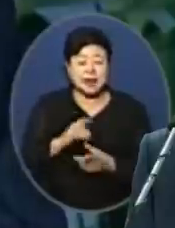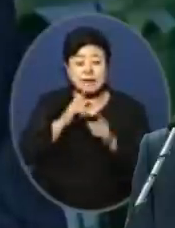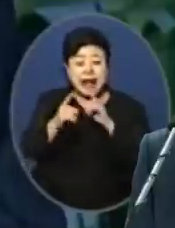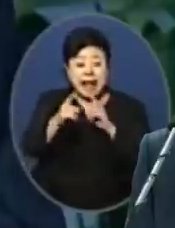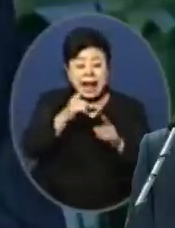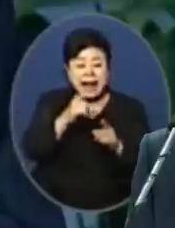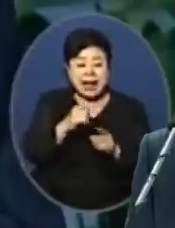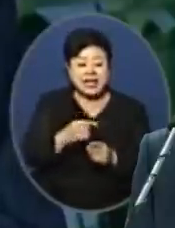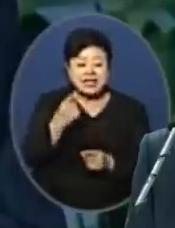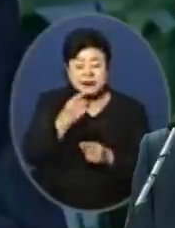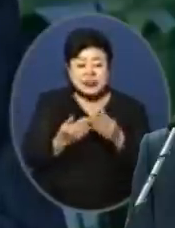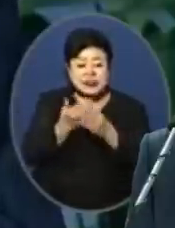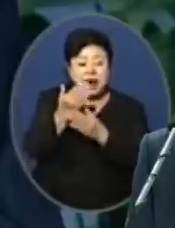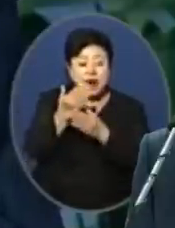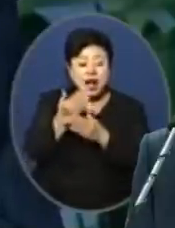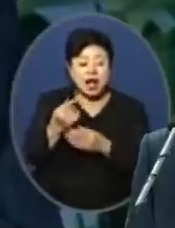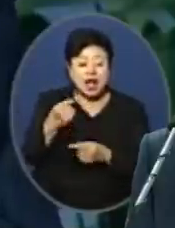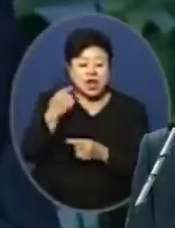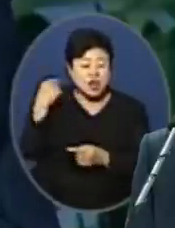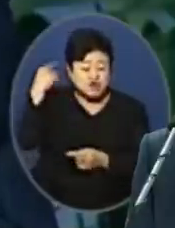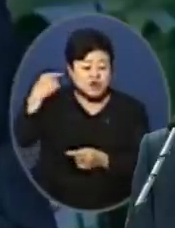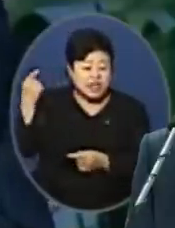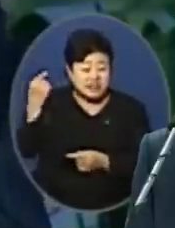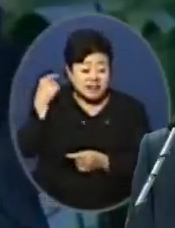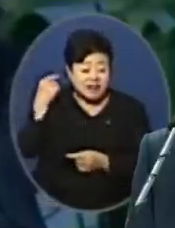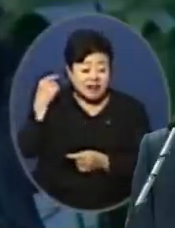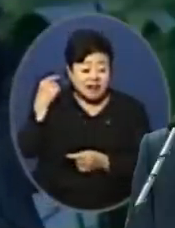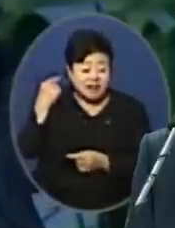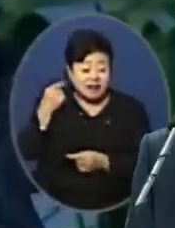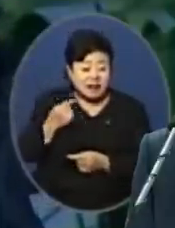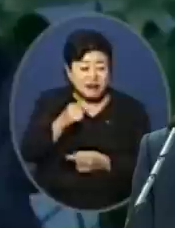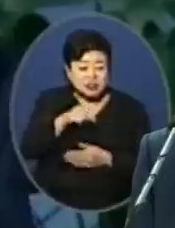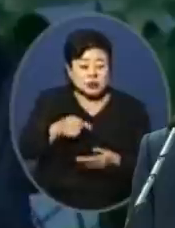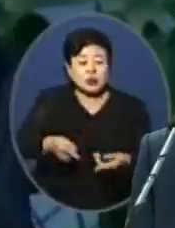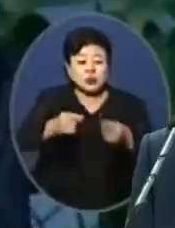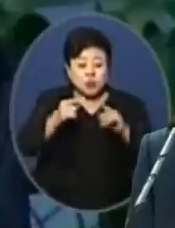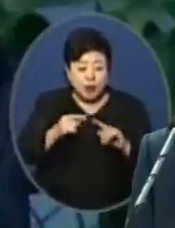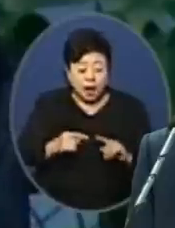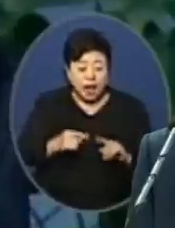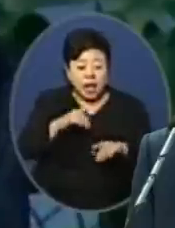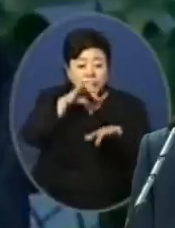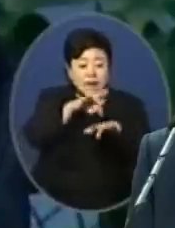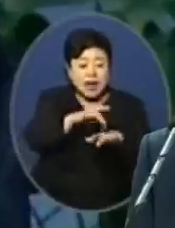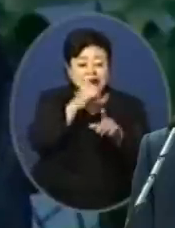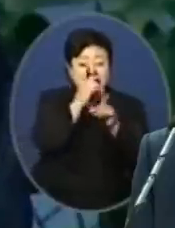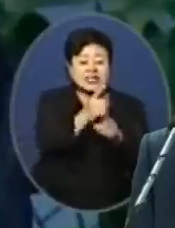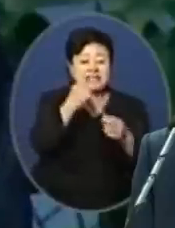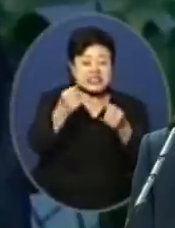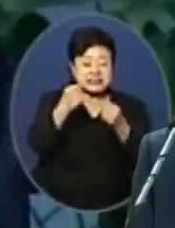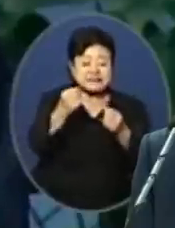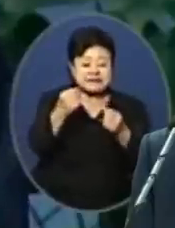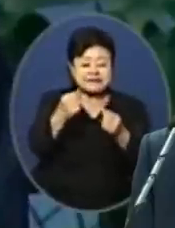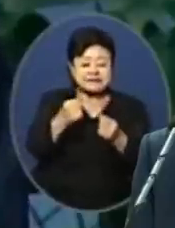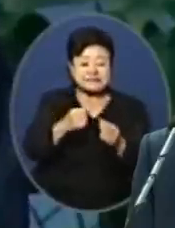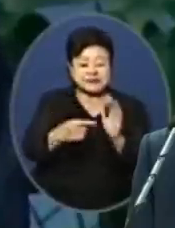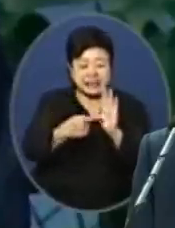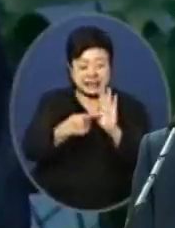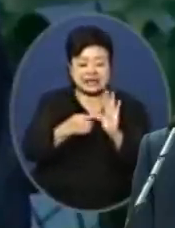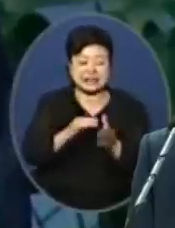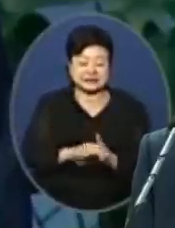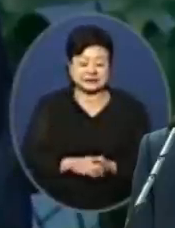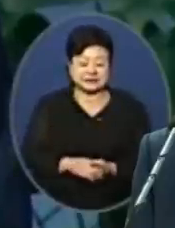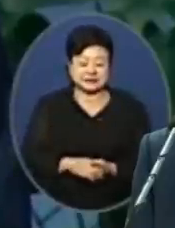말이 여러분 입에 나와서 여러분 귀에 들어가서 듣고 그것이 속으로 들어가서 마귀를 이기는 힘을 발휘하는